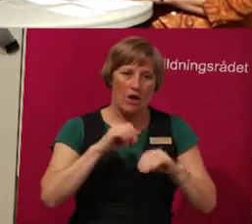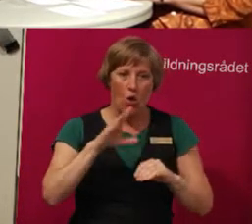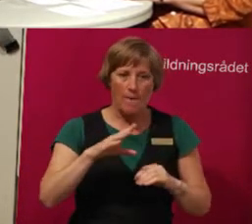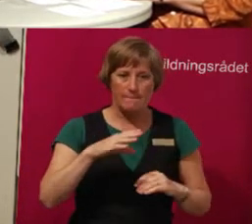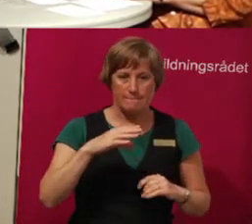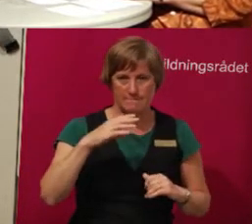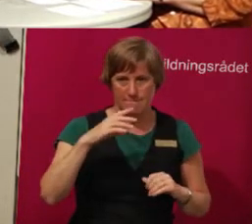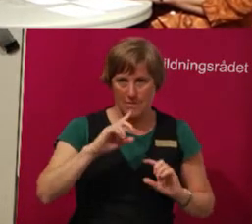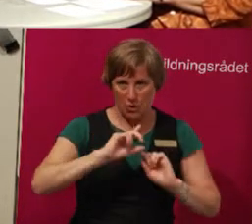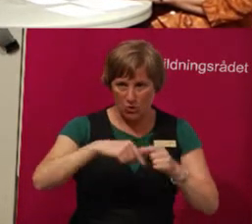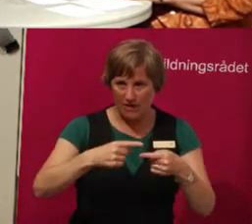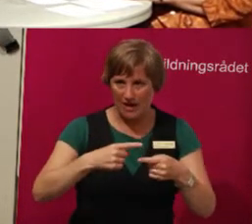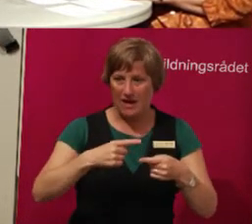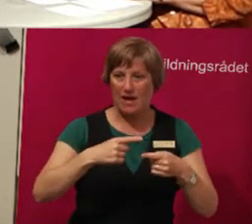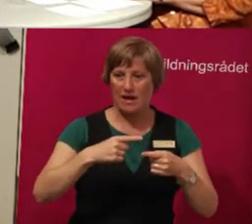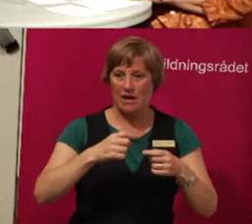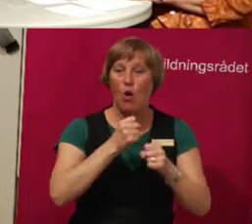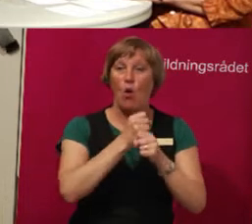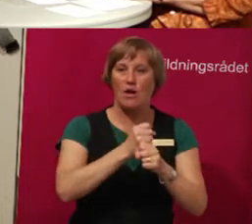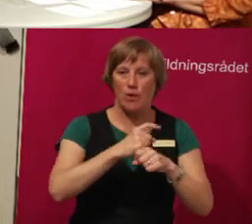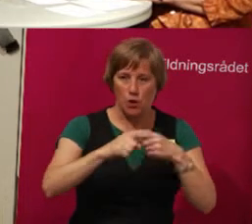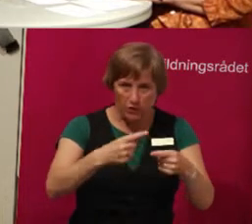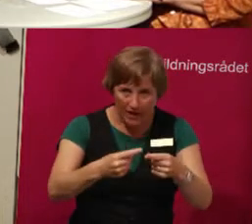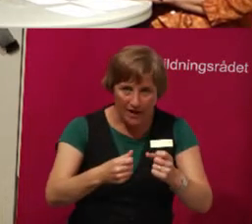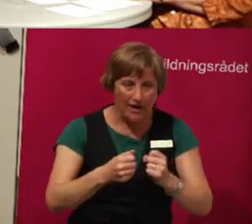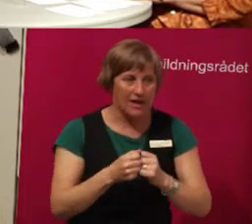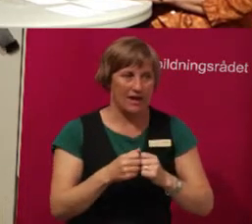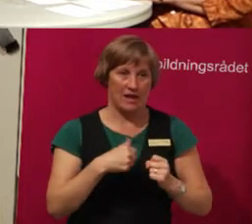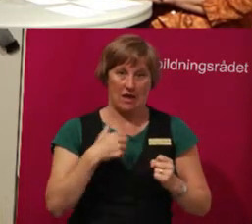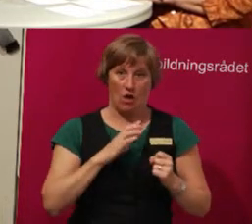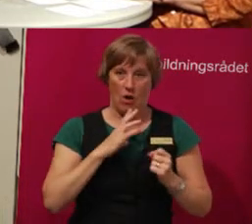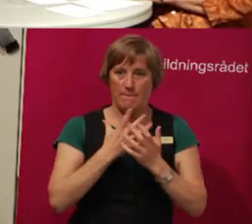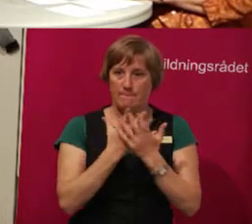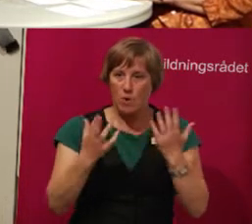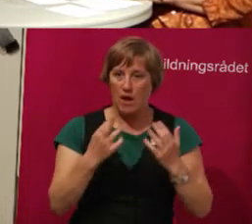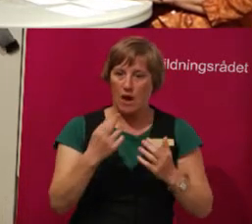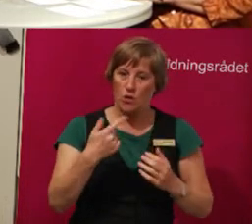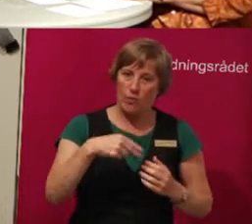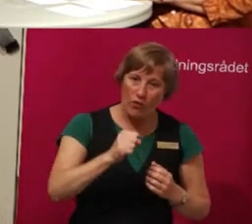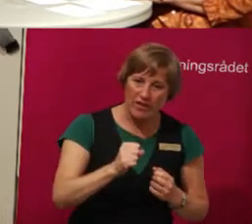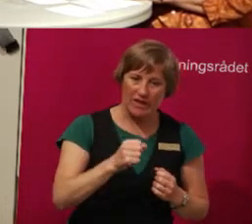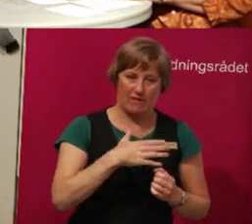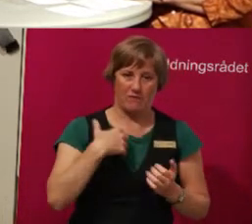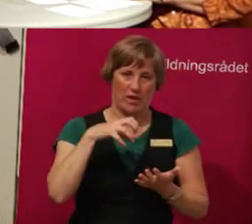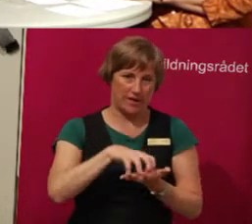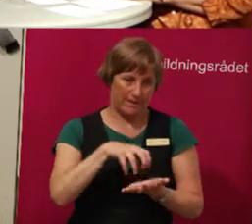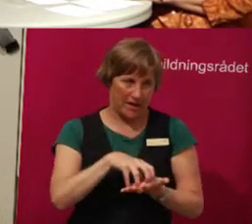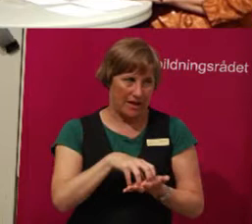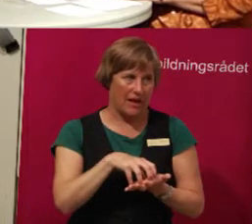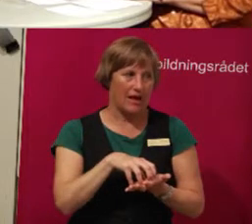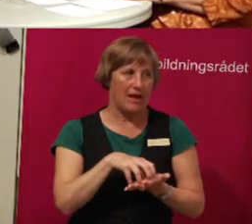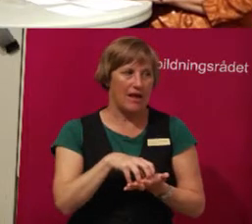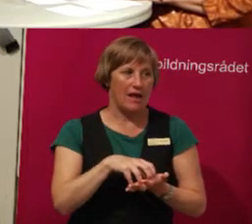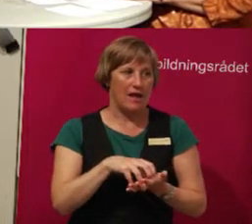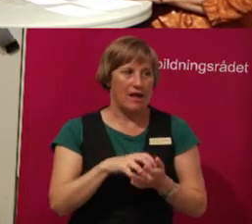ju inför milt sagt stora förändringar och utmaningar som det kallas för i vårt samhälle. Vi står också